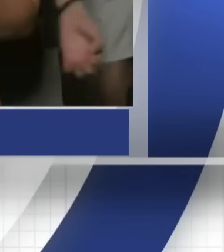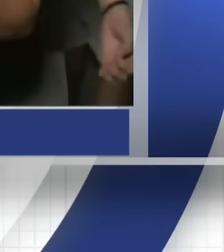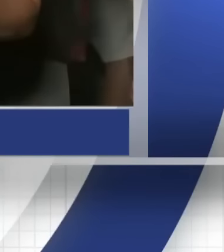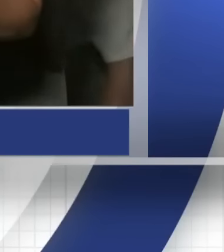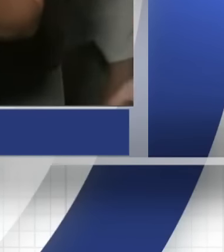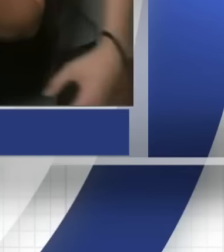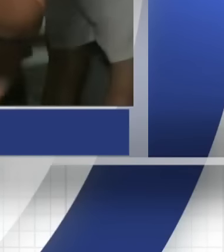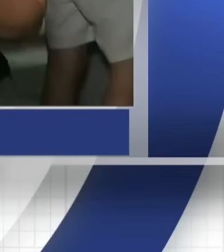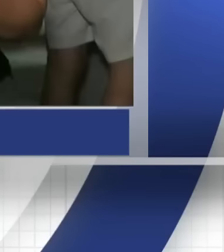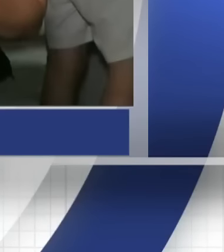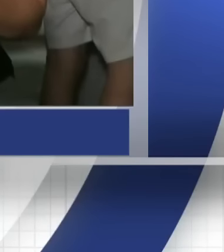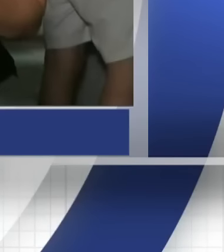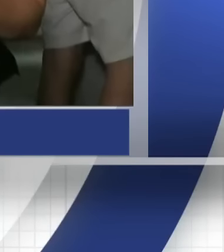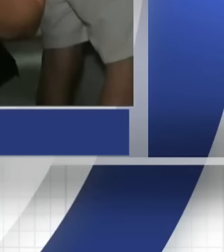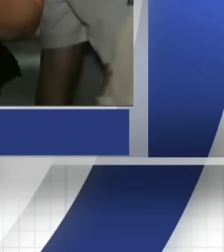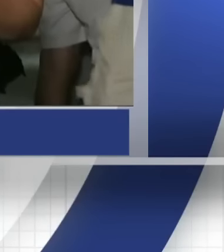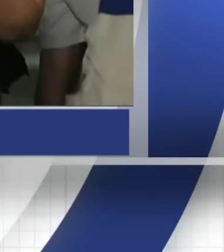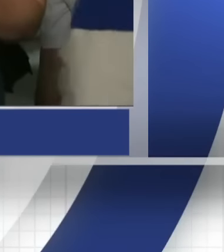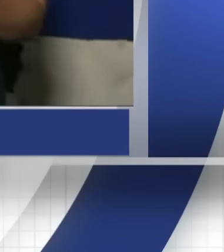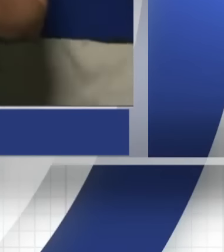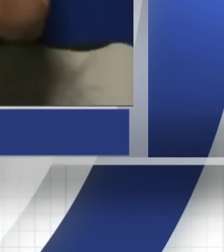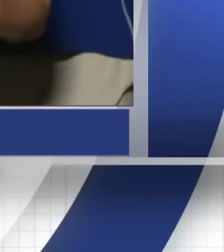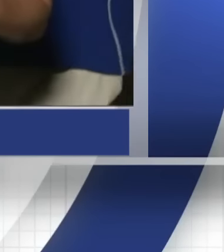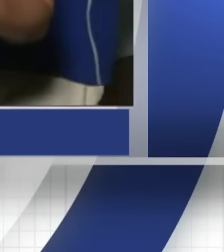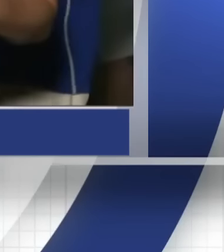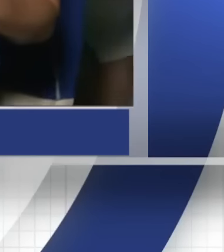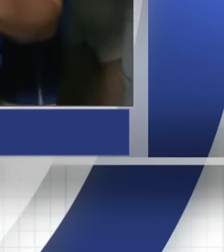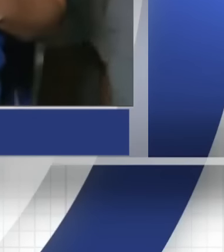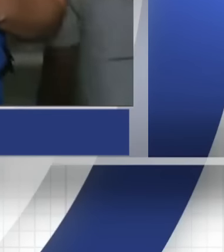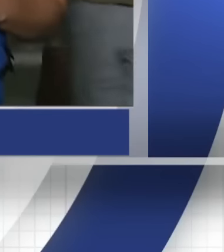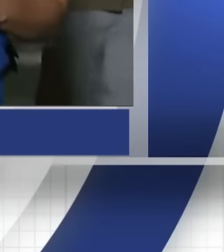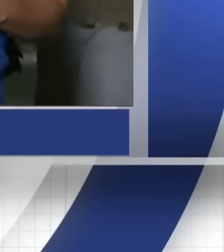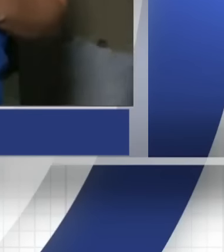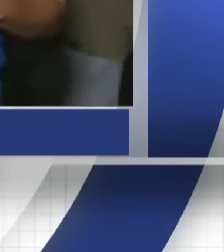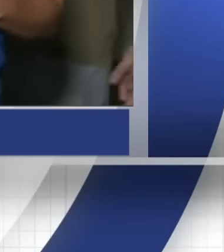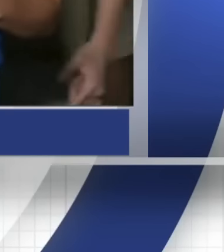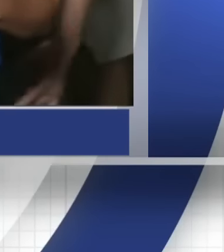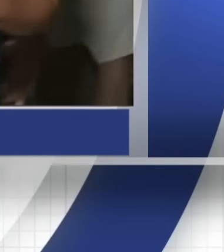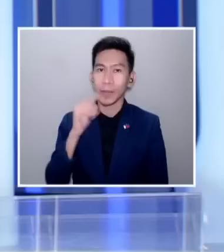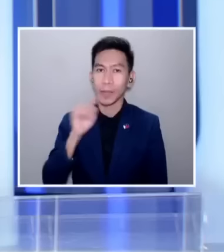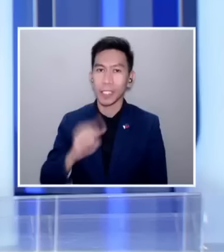nilang ingatan yung kanilang mga boto. Maraming salamat sa iyo, Zian Ambrosio.